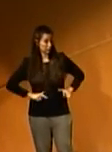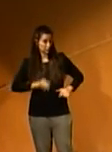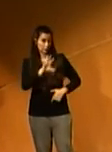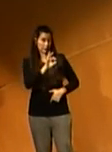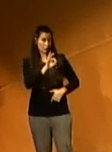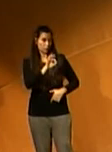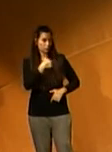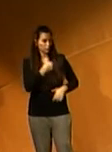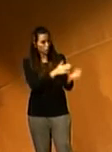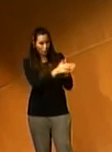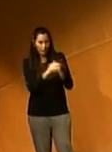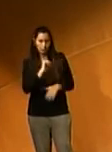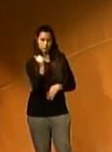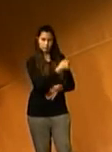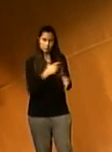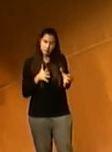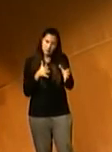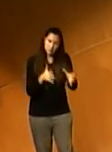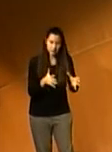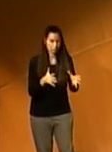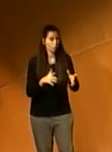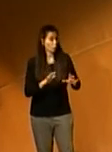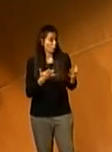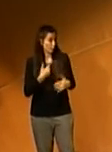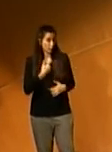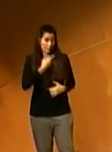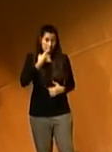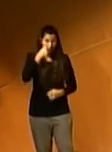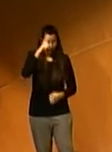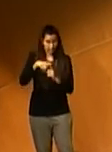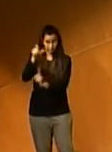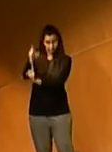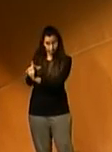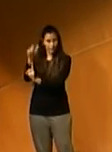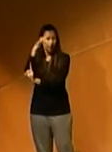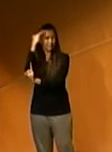Je les implique en parlant de l'élève. Et en fait,